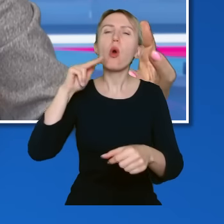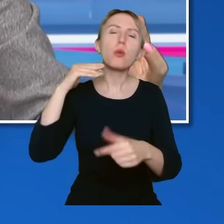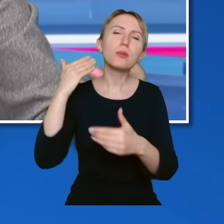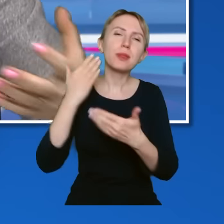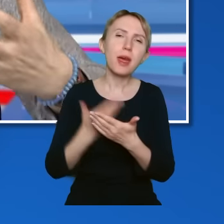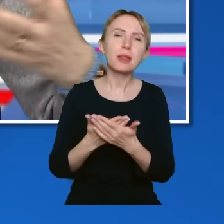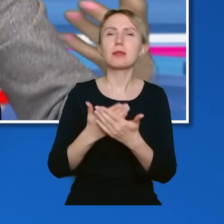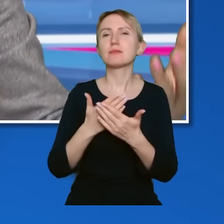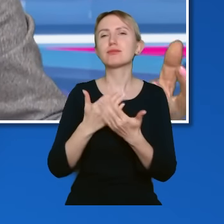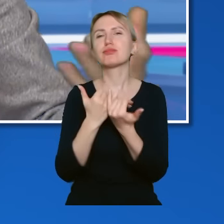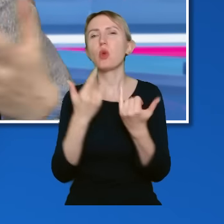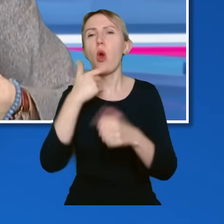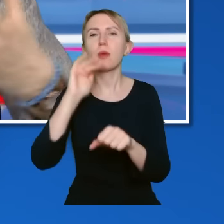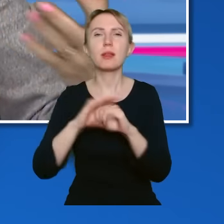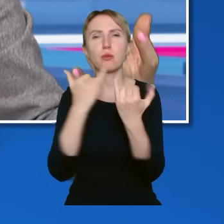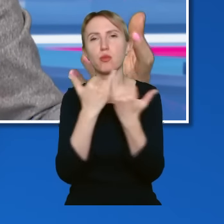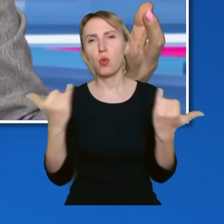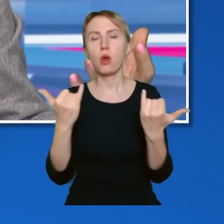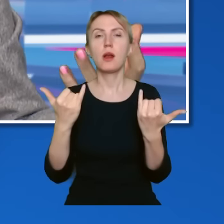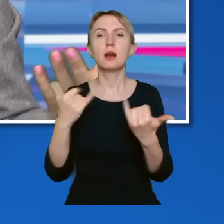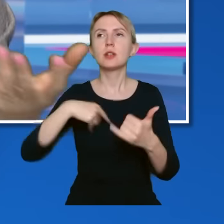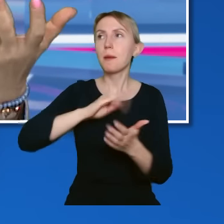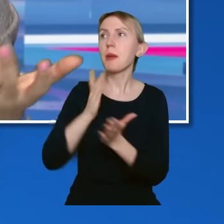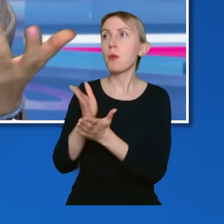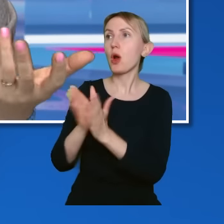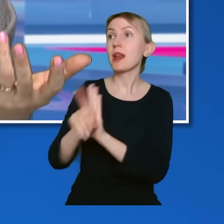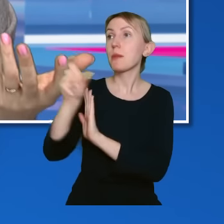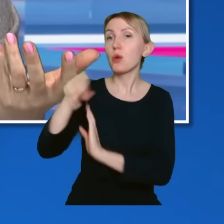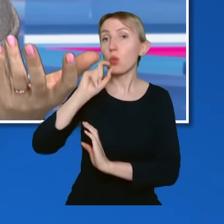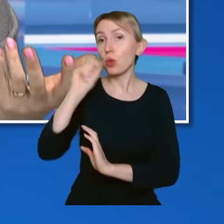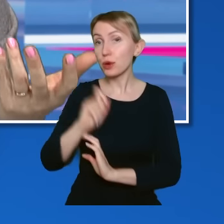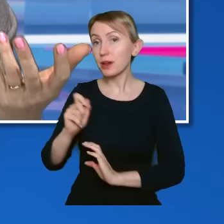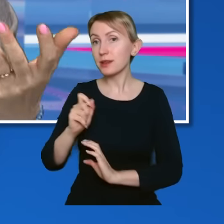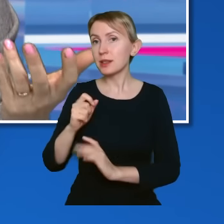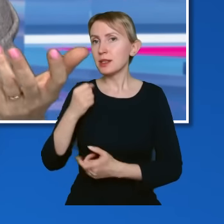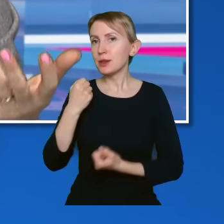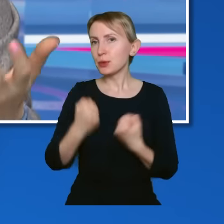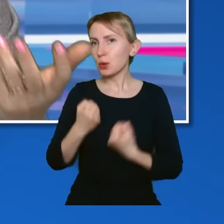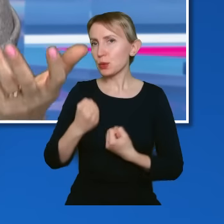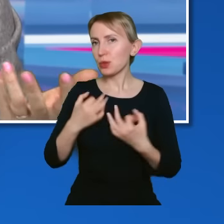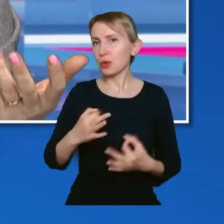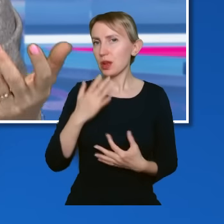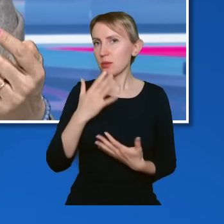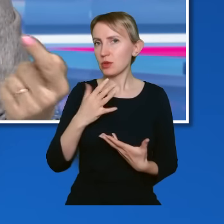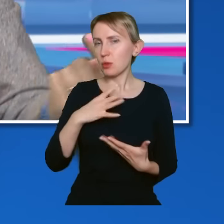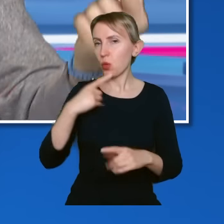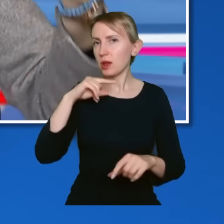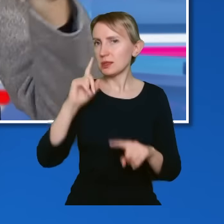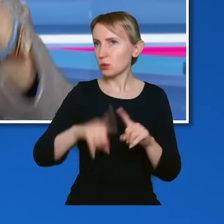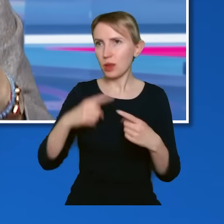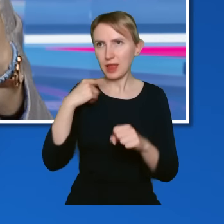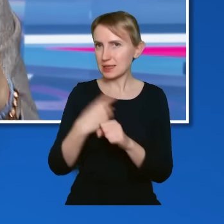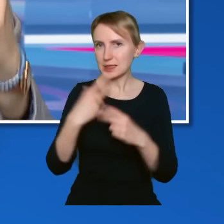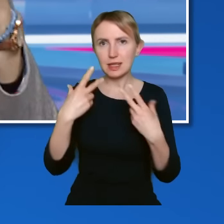chciała, przynajmniej takie były deklaracje, że pomagamy Ukrainie i też no, trudno w tej chwili mówić, że to były złe decyzje, ale